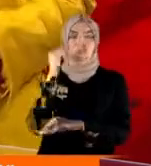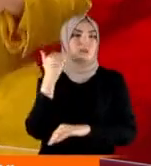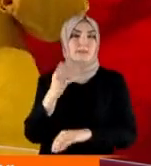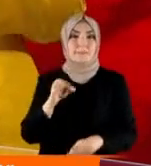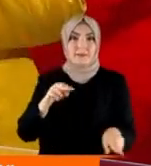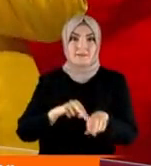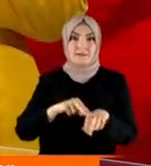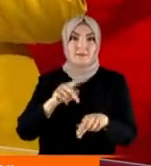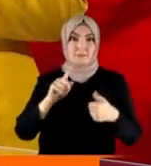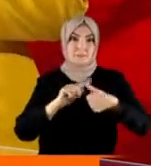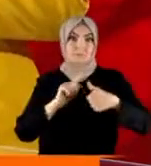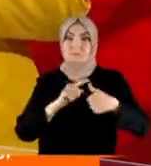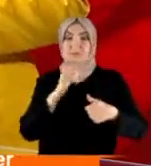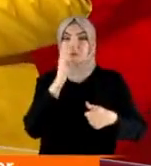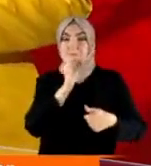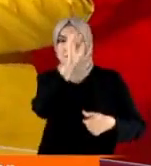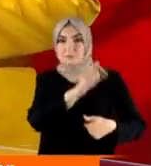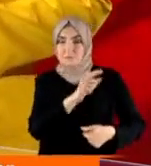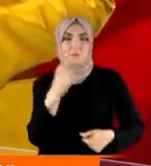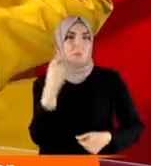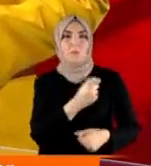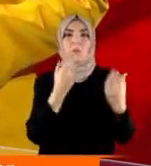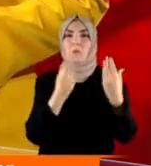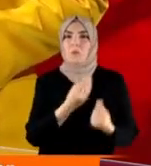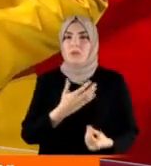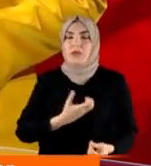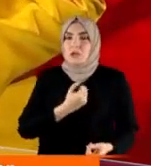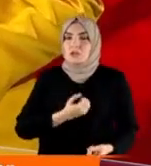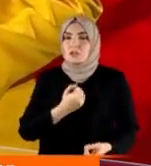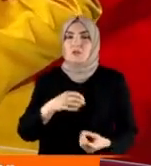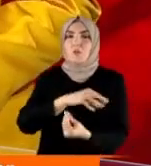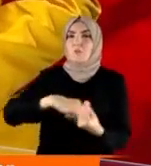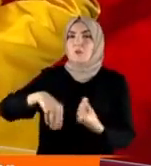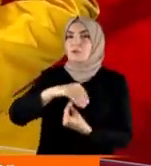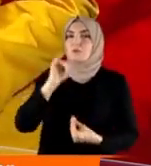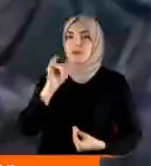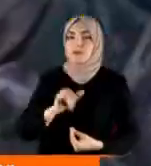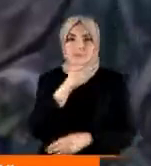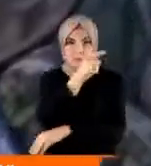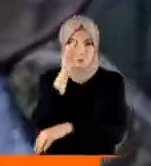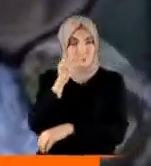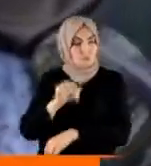öldürmüştü. Nefes kesen o operasyona dair görüntüler bugün ortaya çıktı.